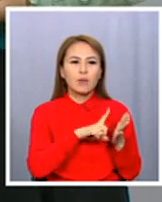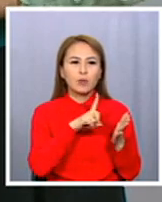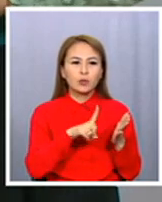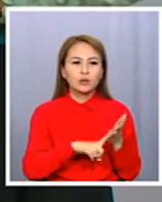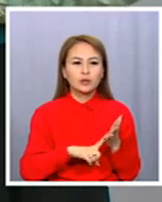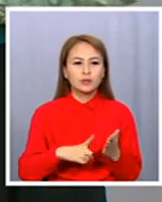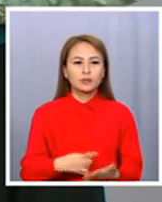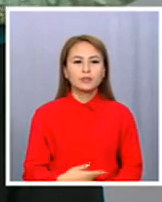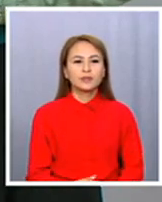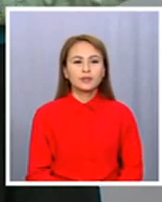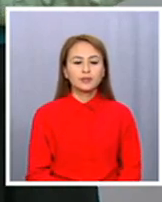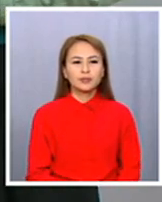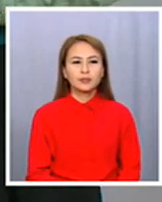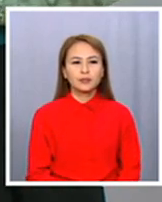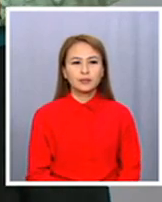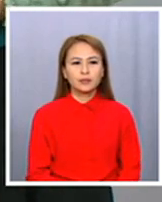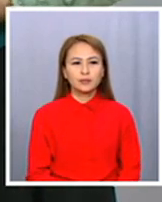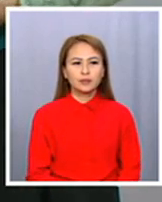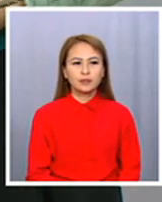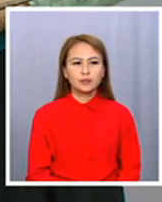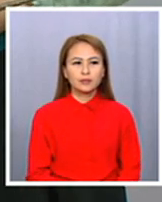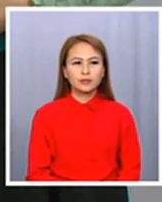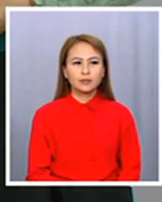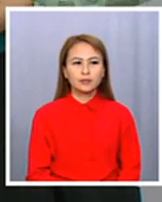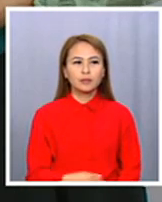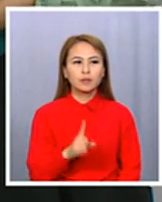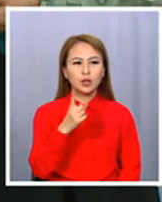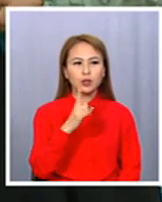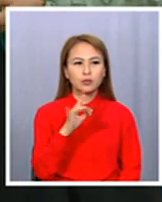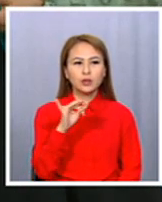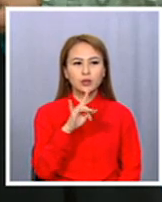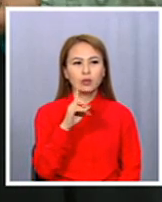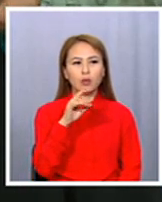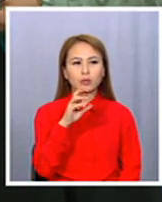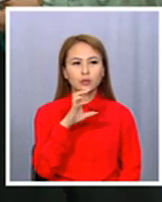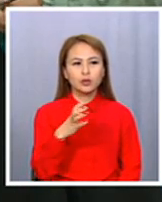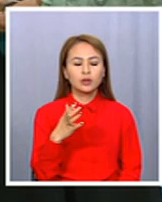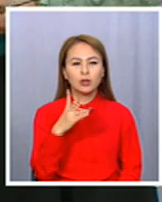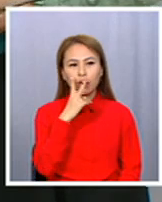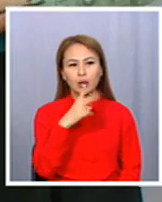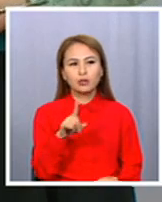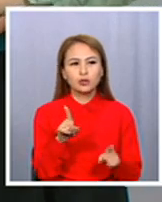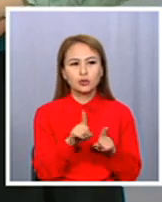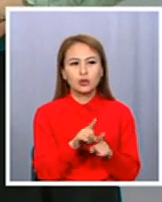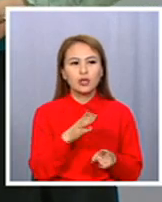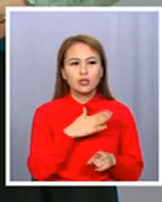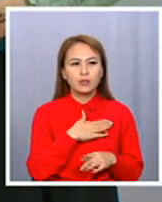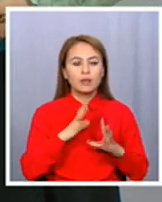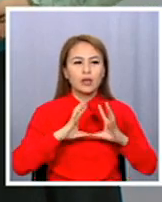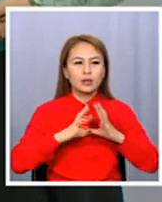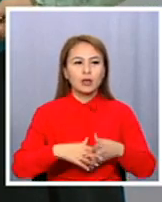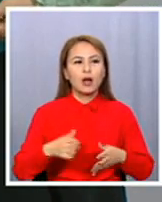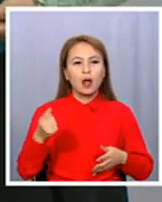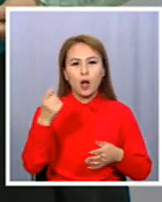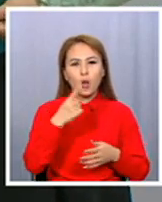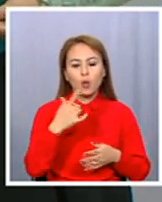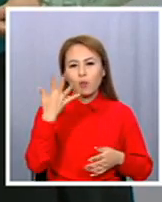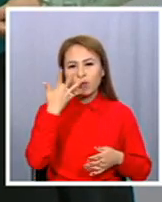И первый вопрос. Почему из космоса кажется, что наша планета голубого